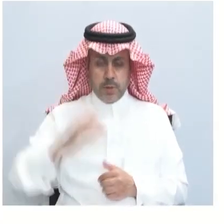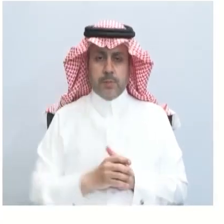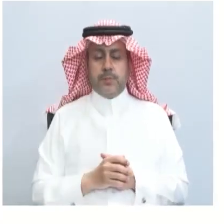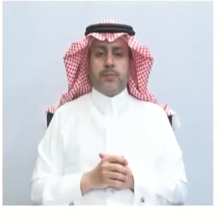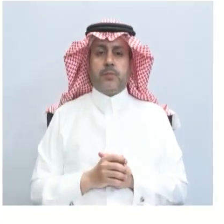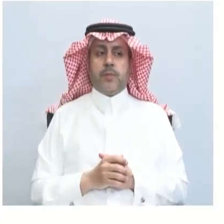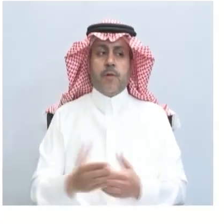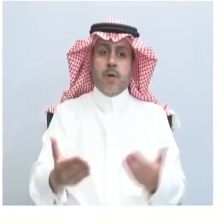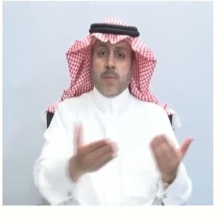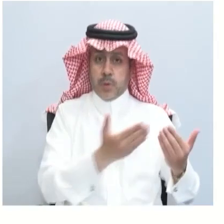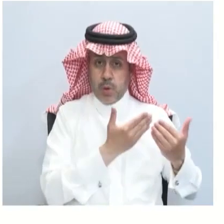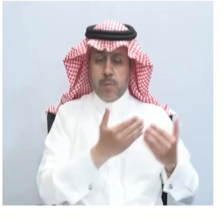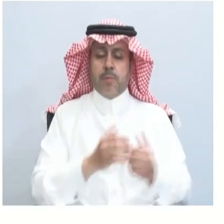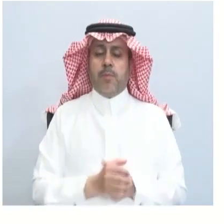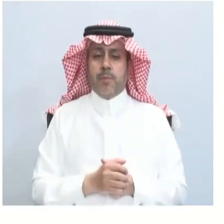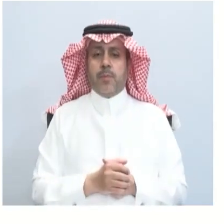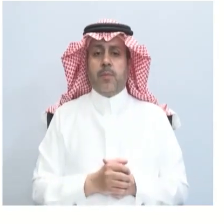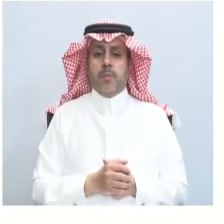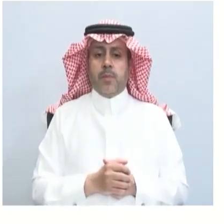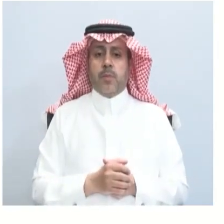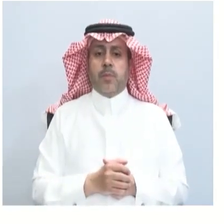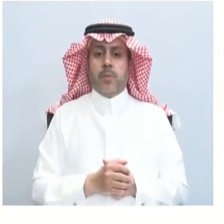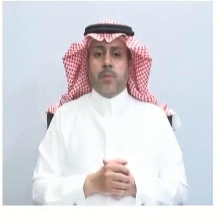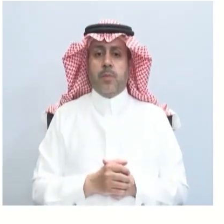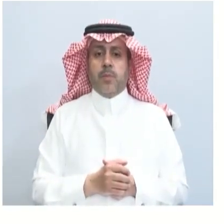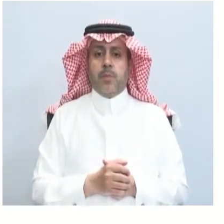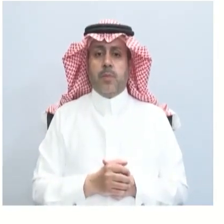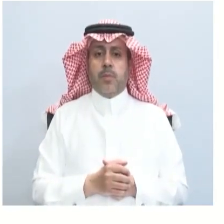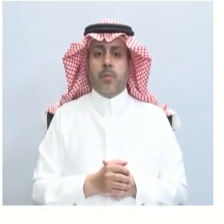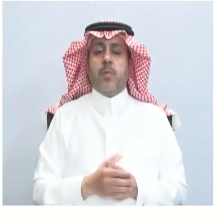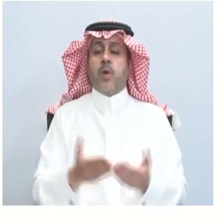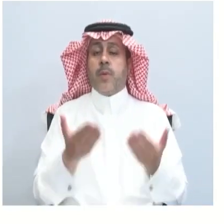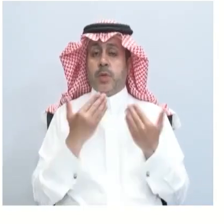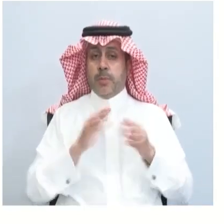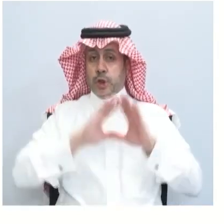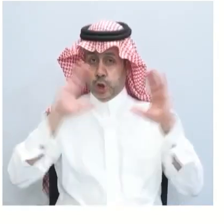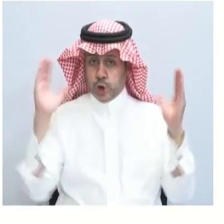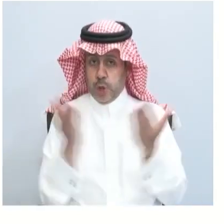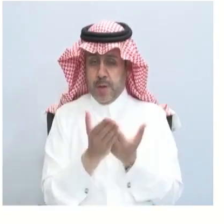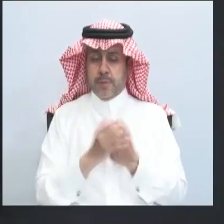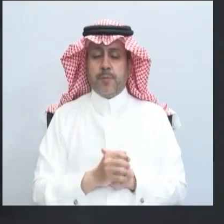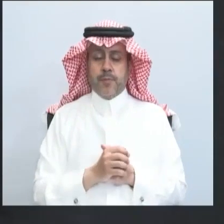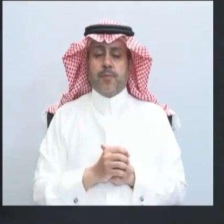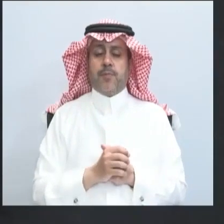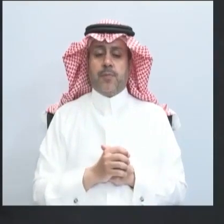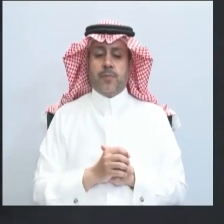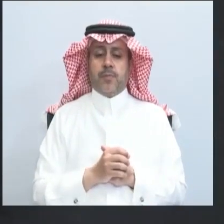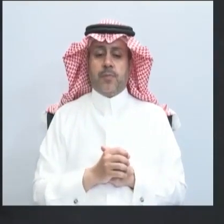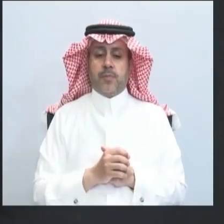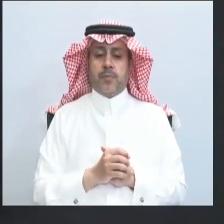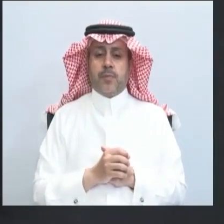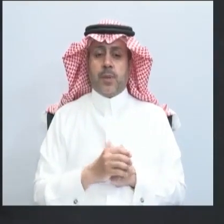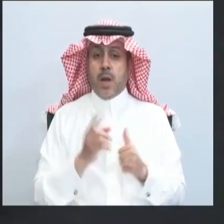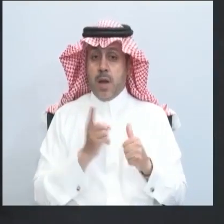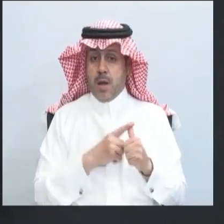ومرحبا بكم وبك فاهلا وسهلا ومرحبا بكم وبه جميعا وحياكم الله